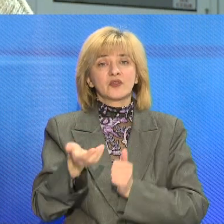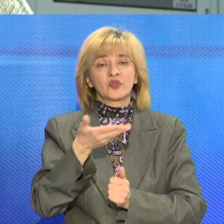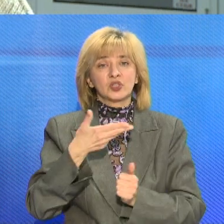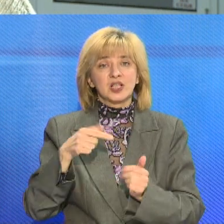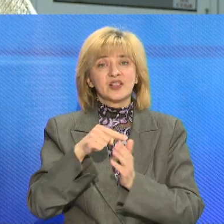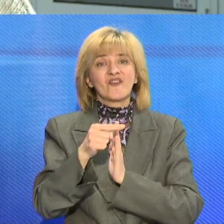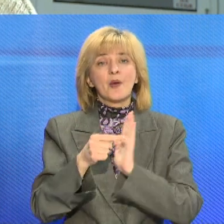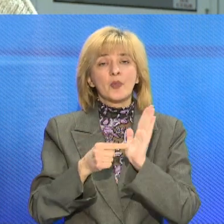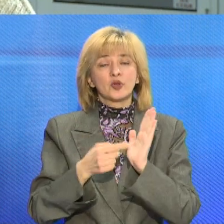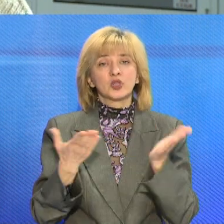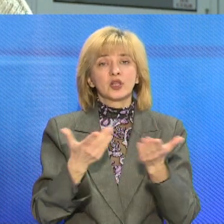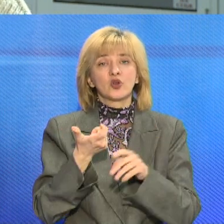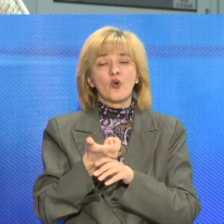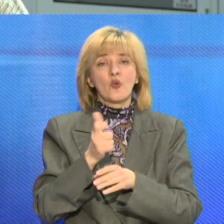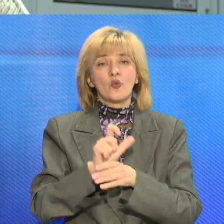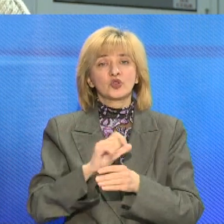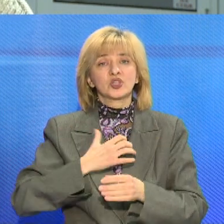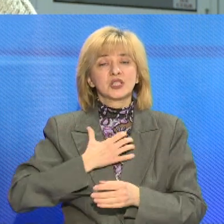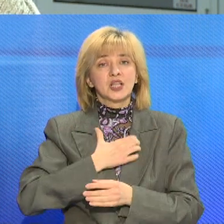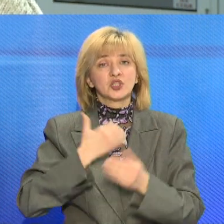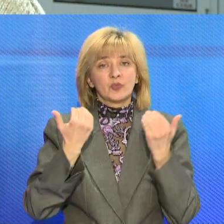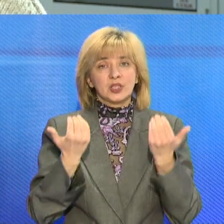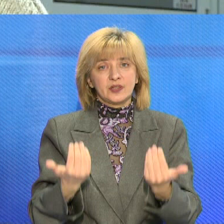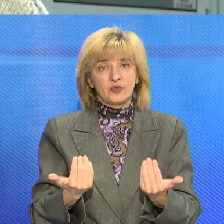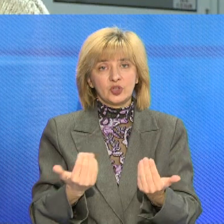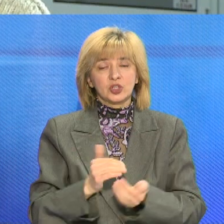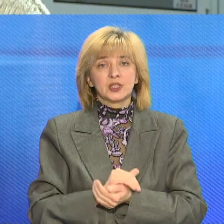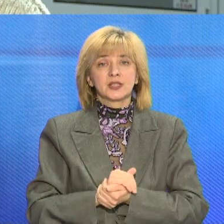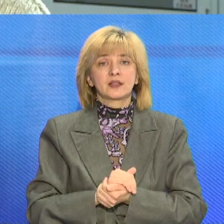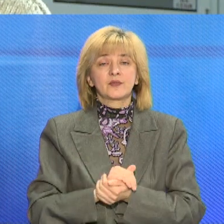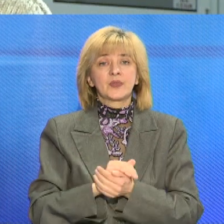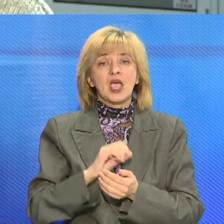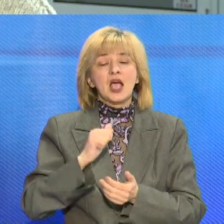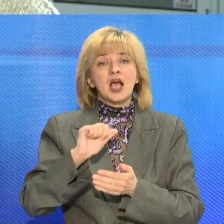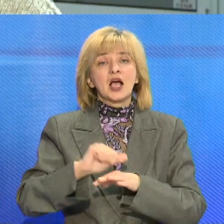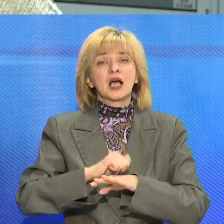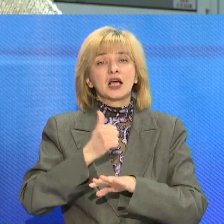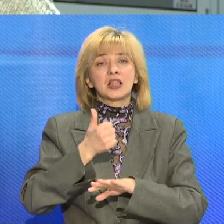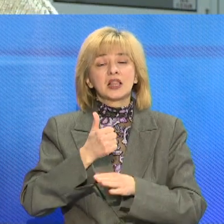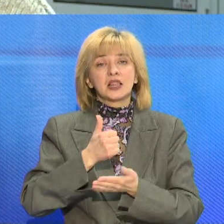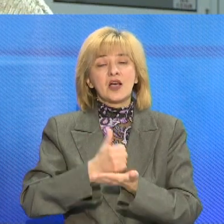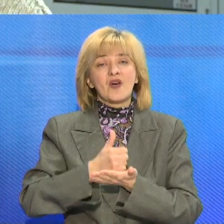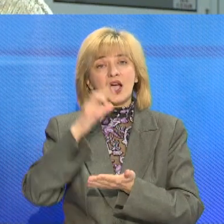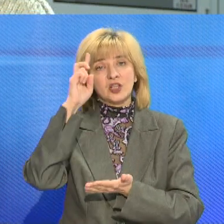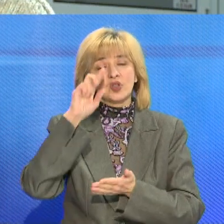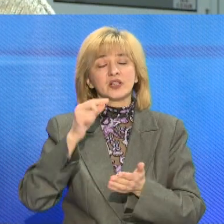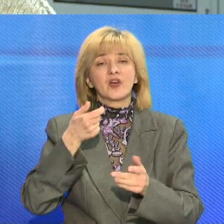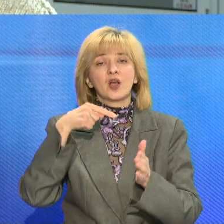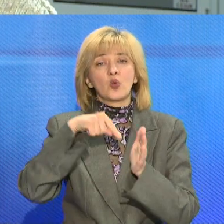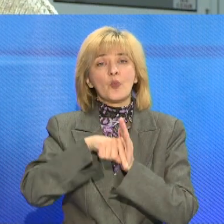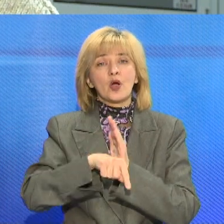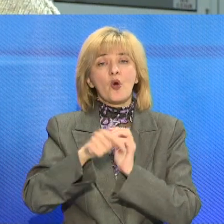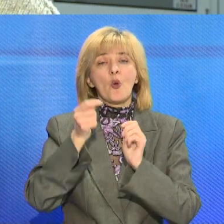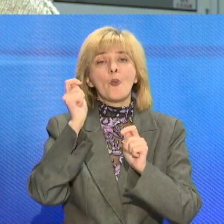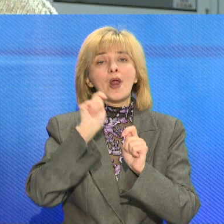вопросы, которые очень значимы на сегодняшний день. Глава государства глубоко проанализировал ту